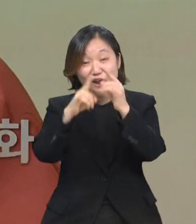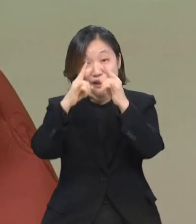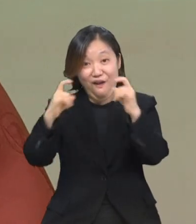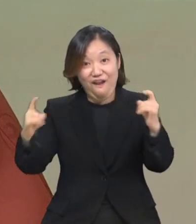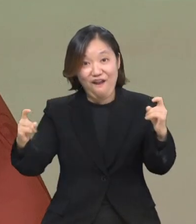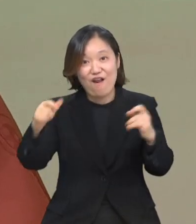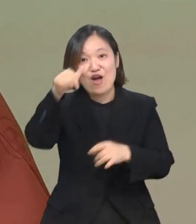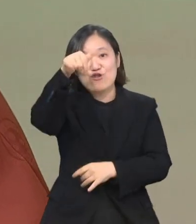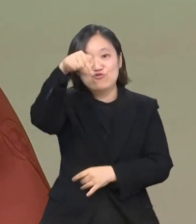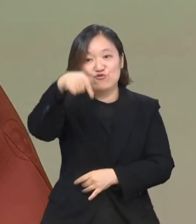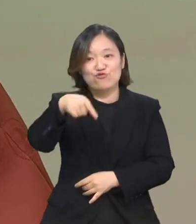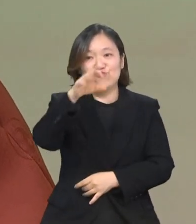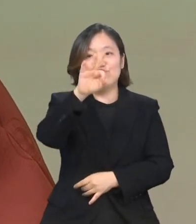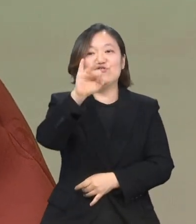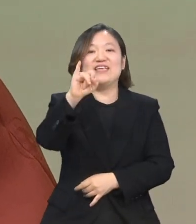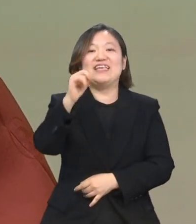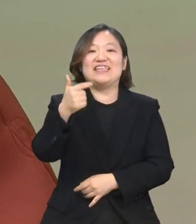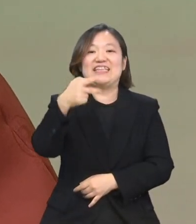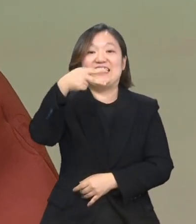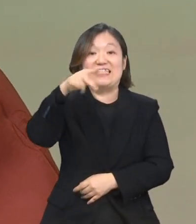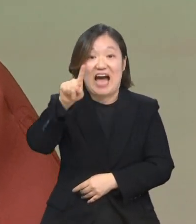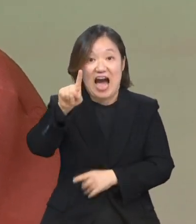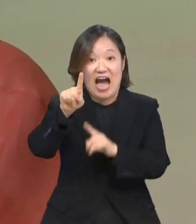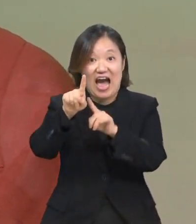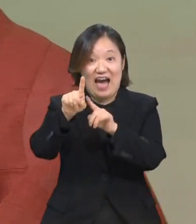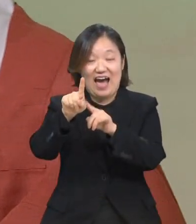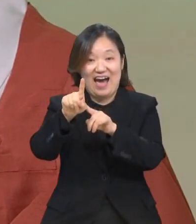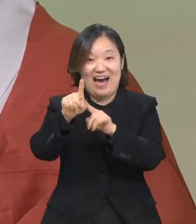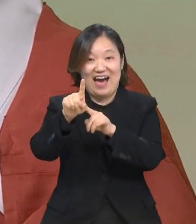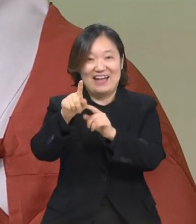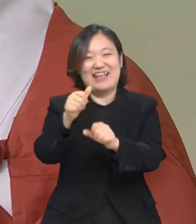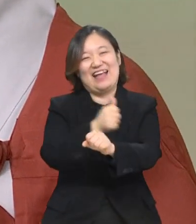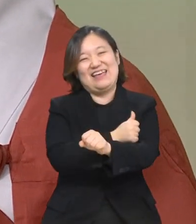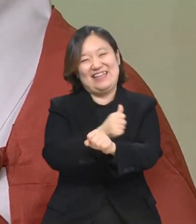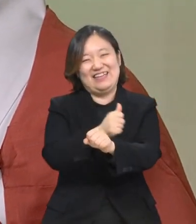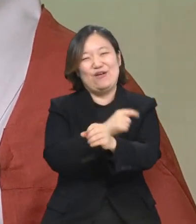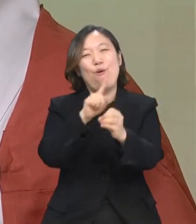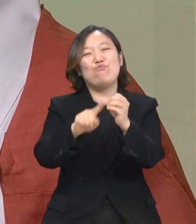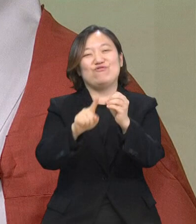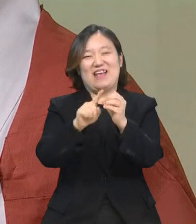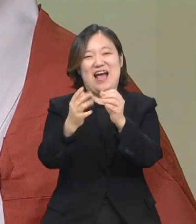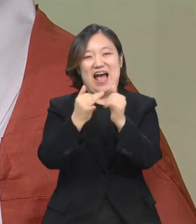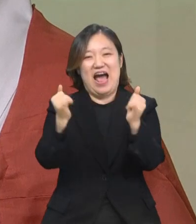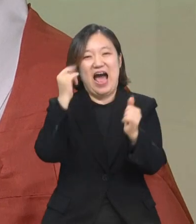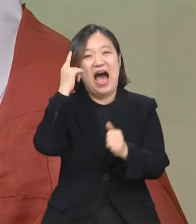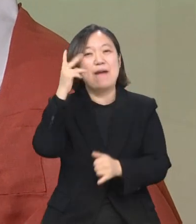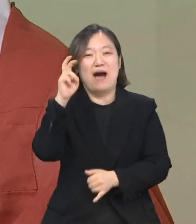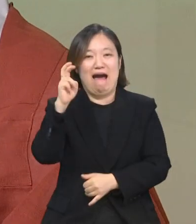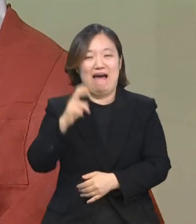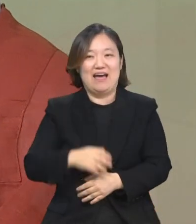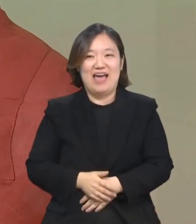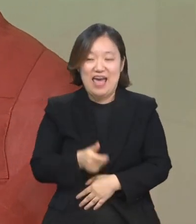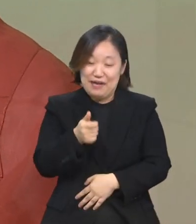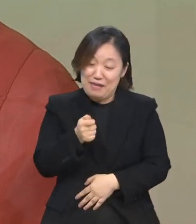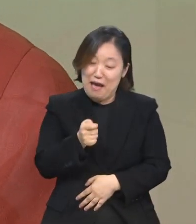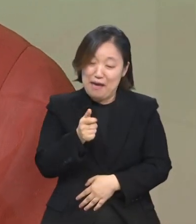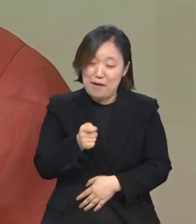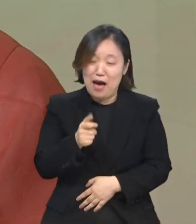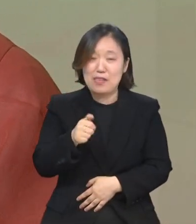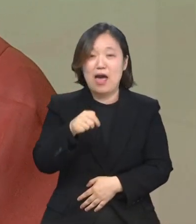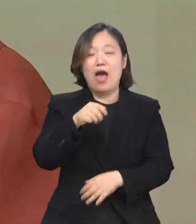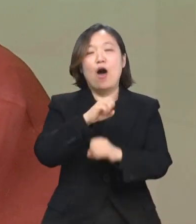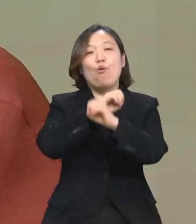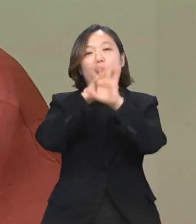그 구인사 신도분이신 거 같아요 느낌이 계속 염주 걸리면서 관세음보살 관세음보살 그러시는 거 같더라고요